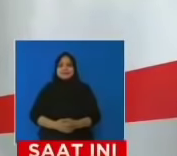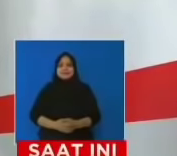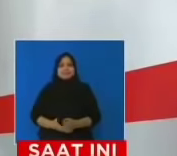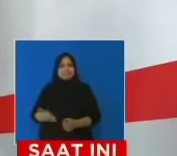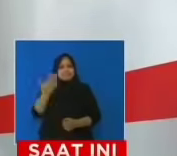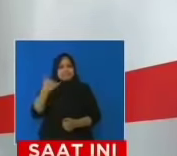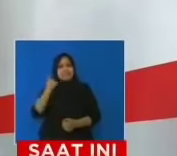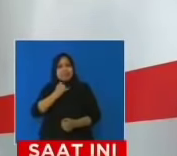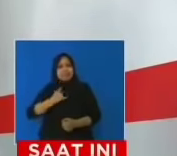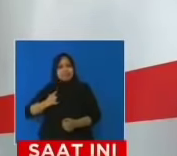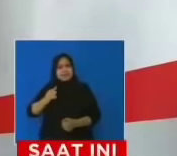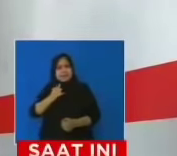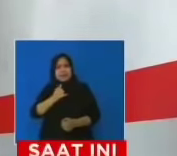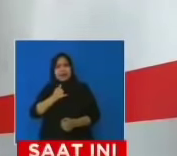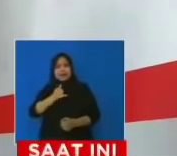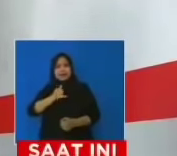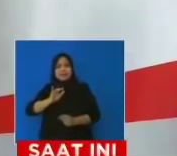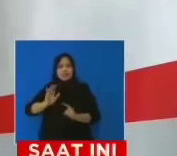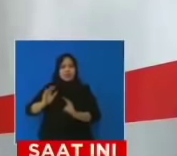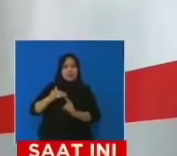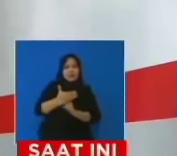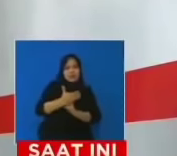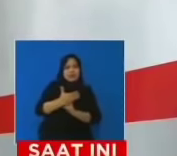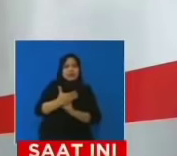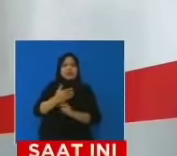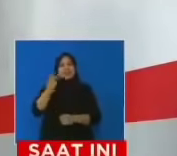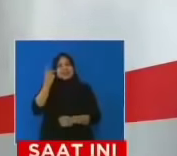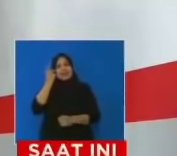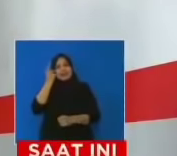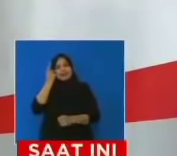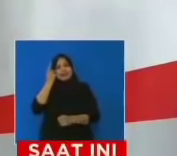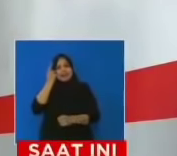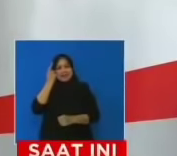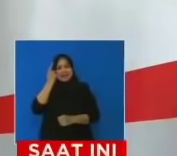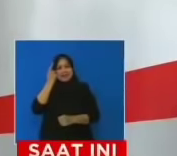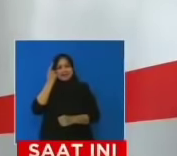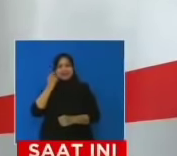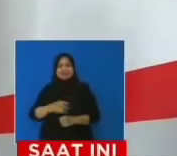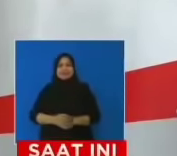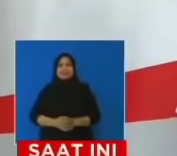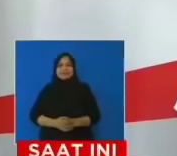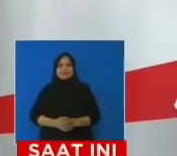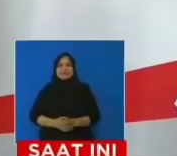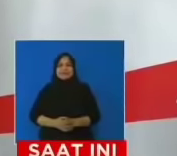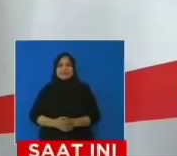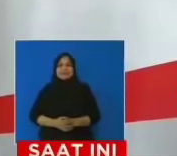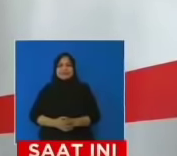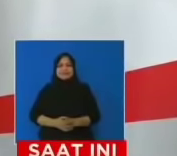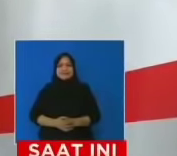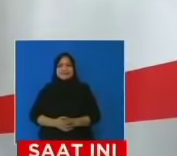kita saling melindungi dan saling menjaga terkait dengan permasalahan ini.